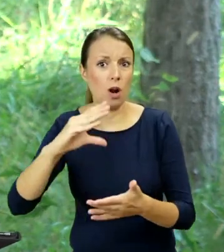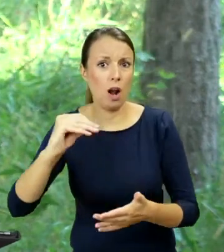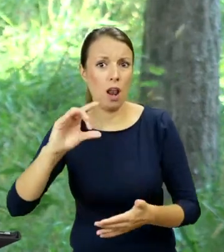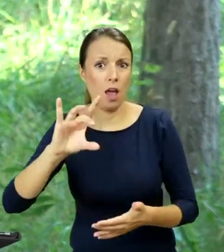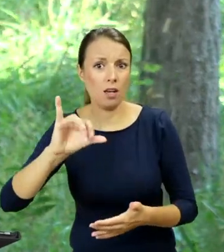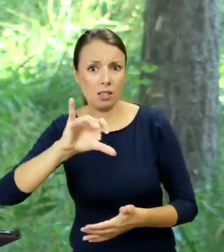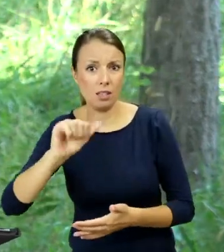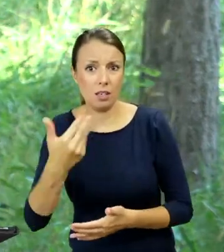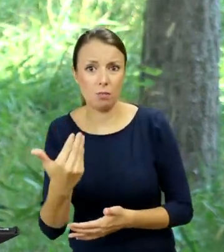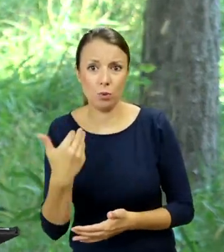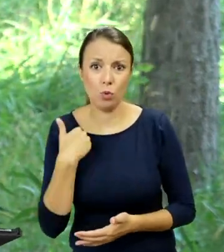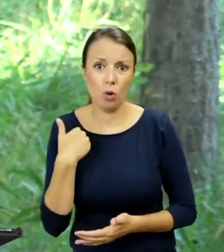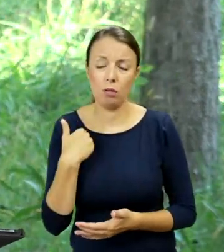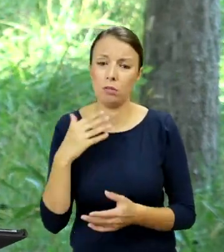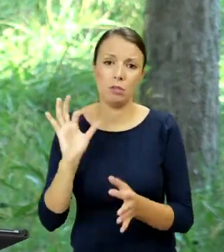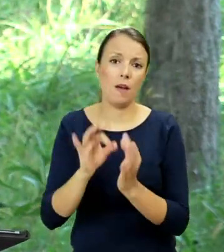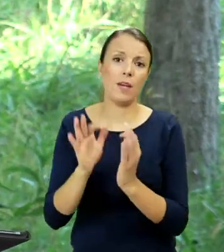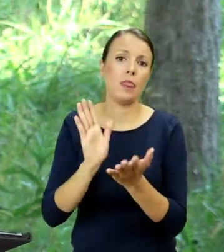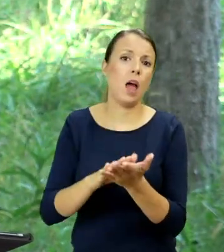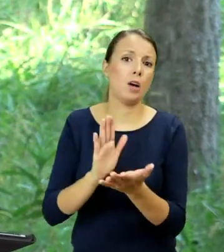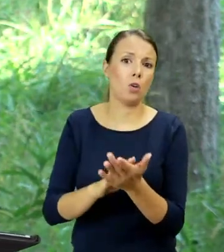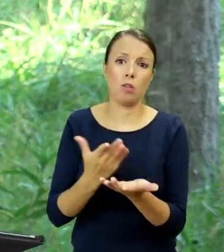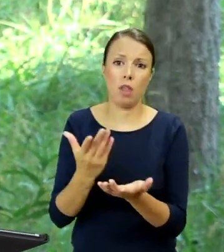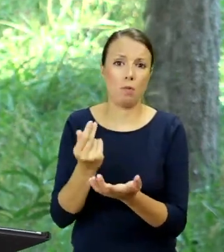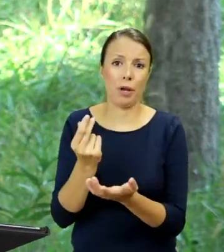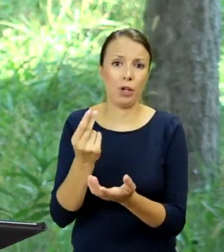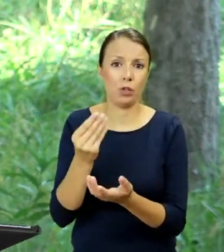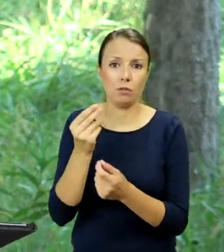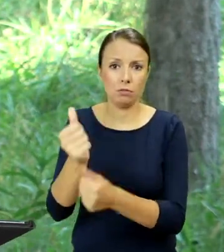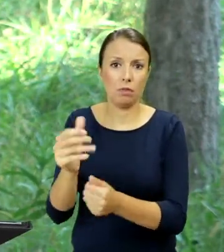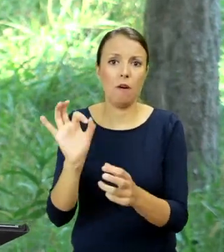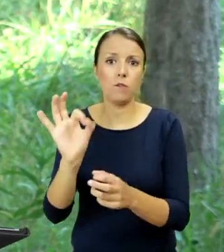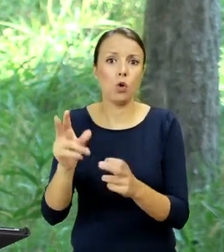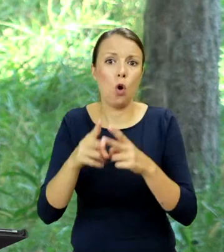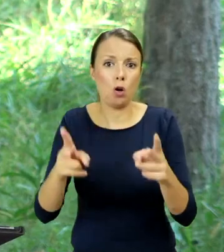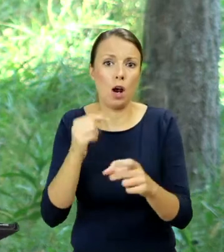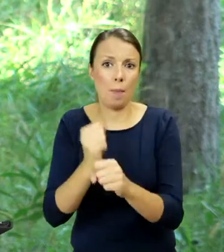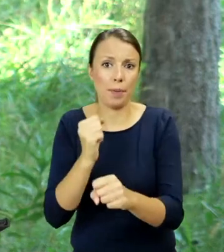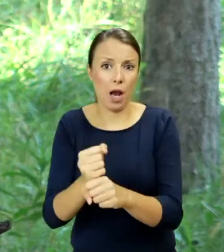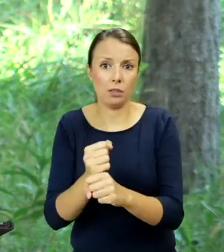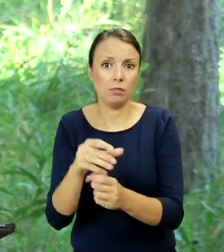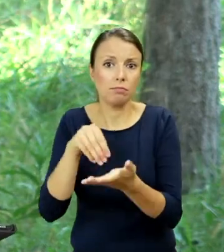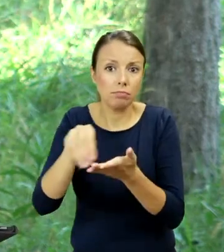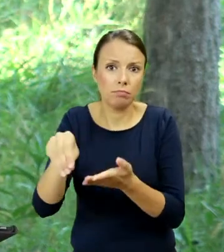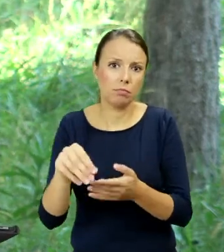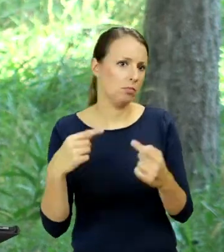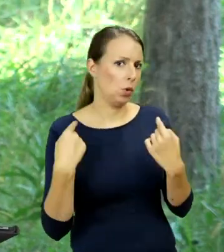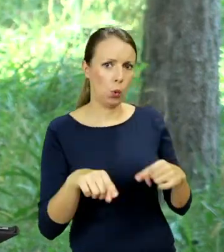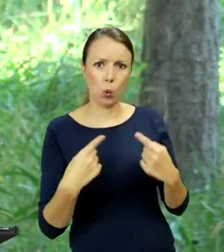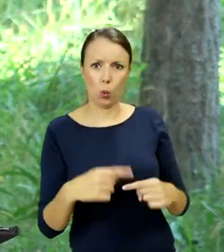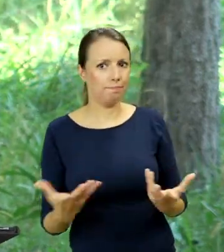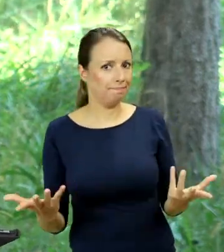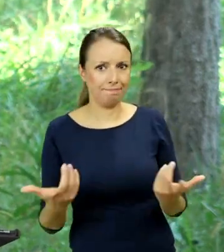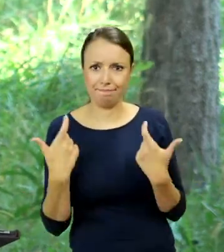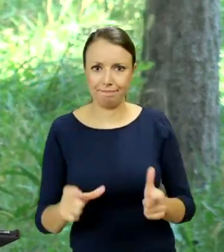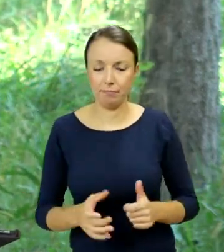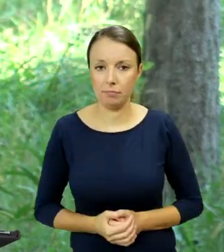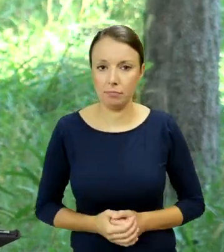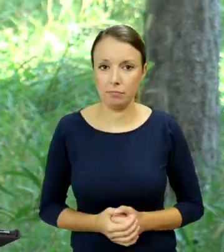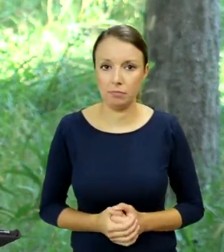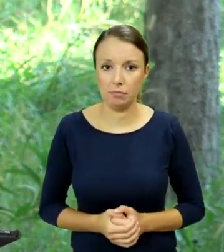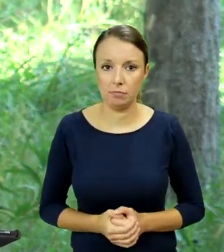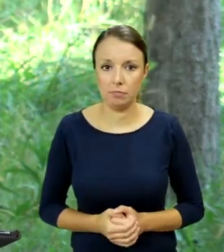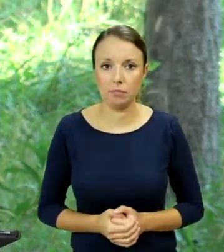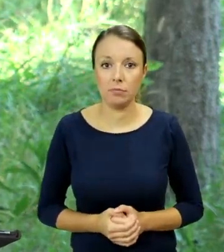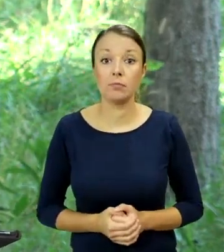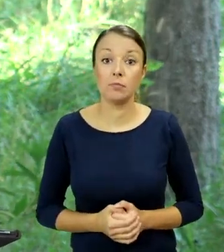gratyfikacji finansowej za przesłużony czas. Co nie zmienia faktu, że OLK